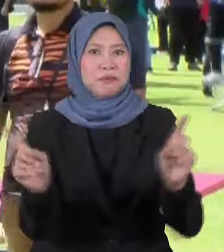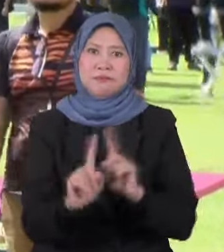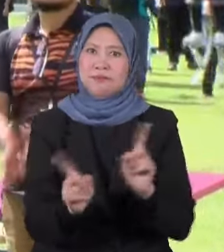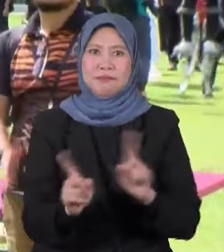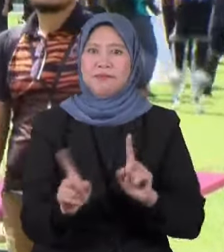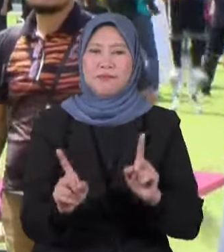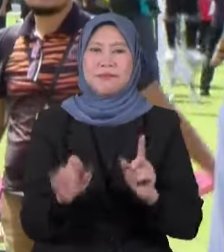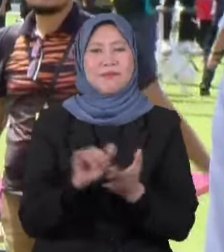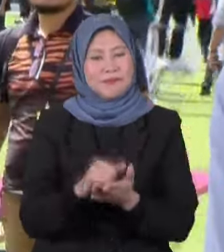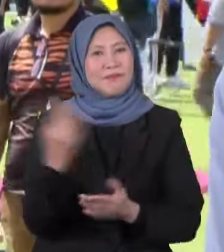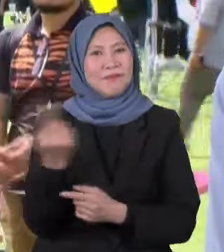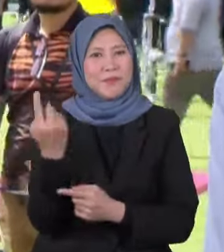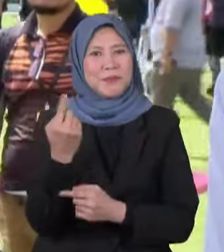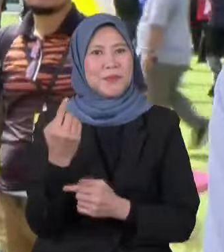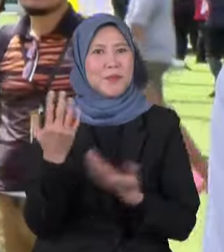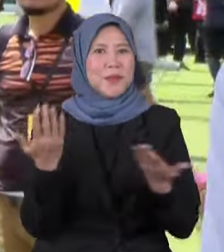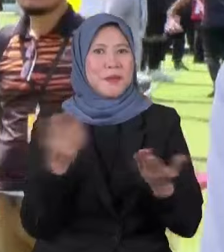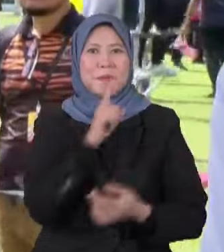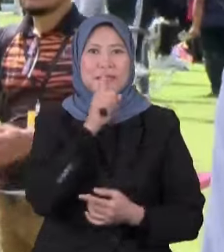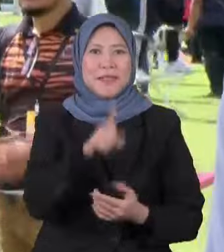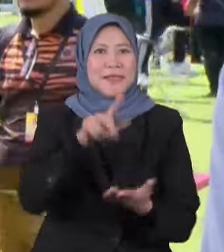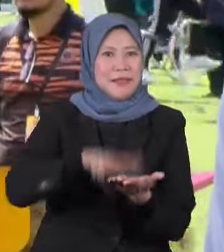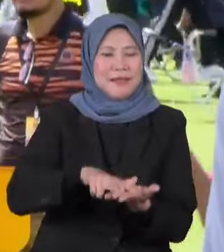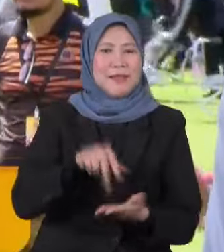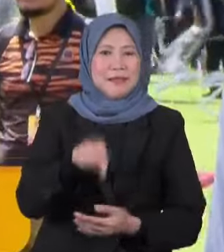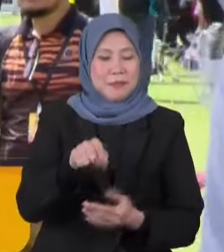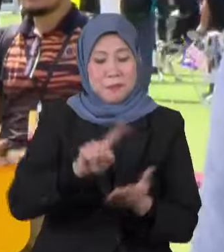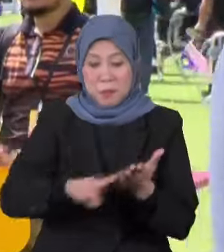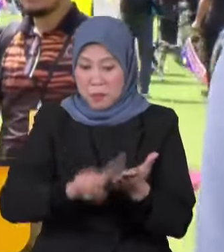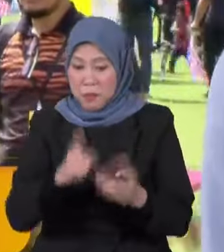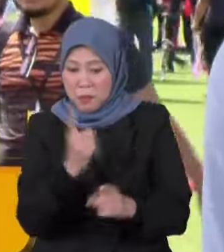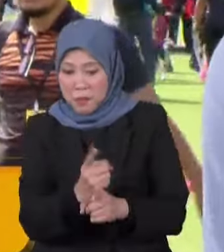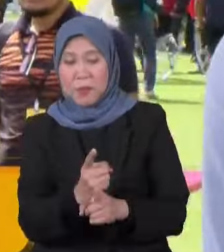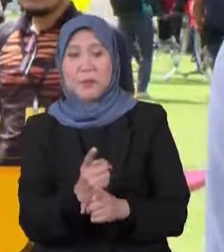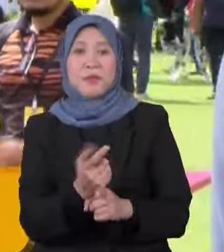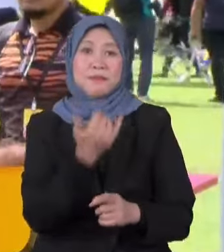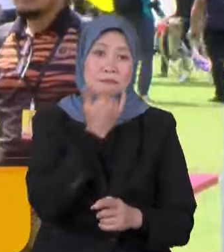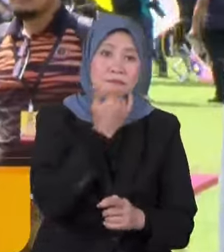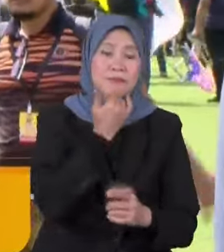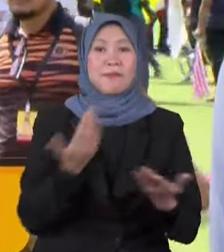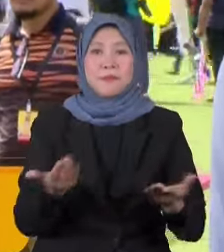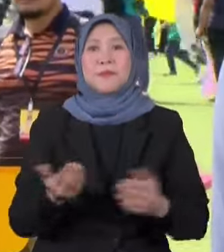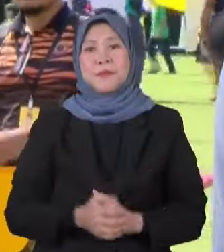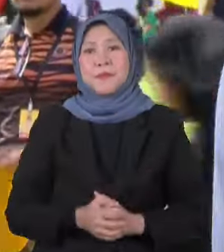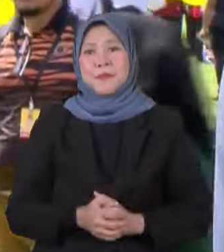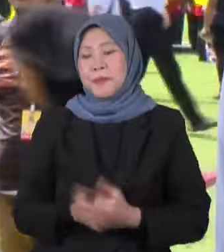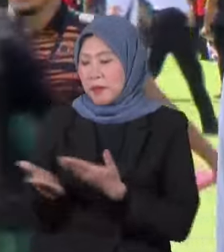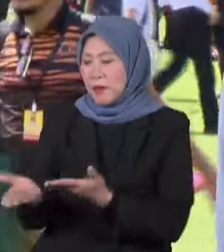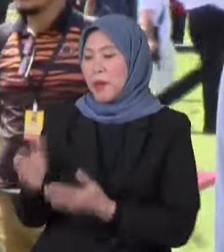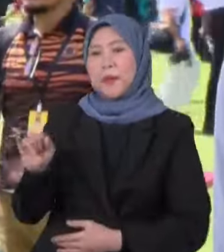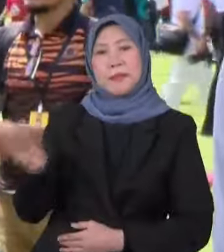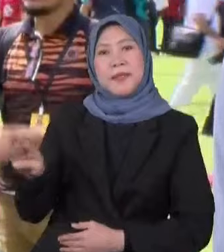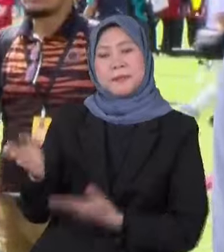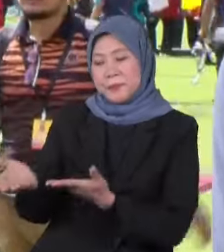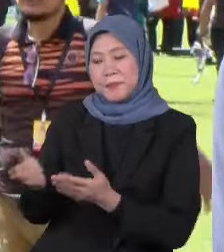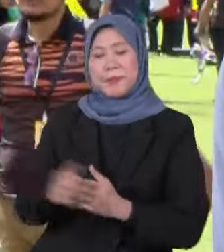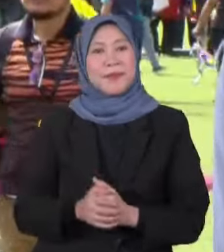Tengok, itu dia yang kita selalu bawakan dalam program Pastikan Saya. Terima kasih YB. Dan juga YB Adam pula, bagaimana? Tiga. Tidak penting. Yang